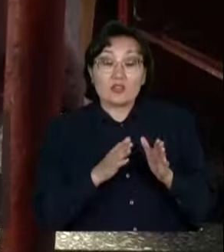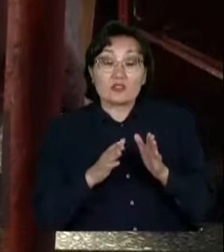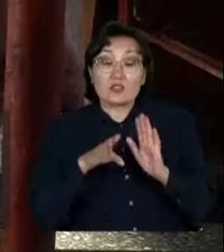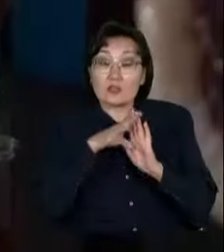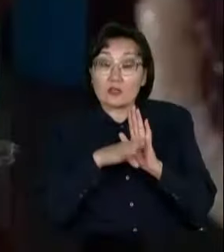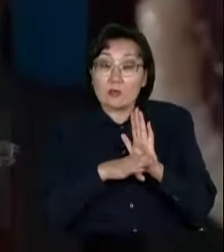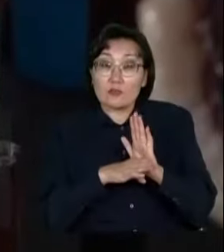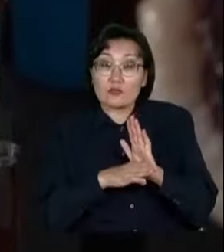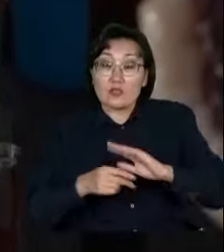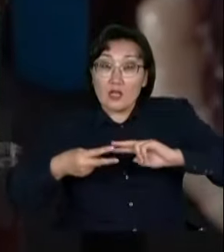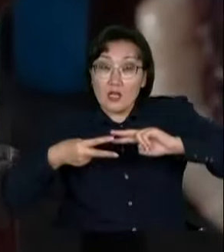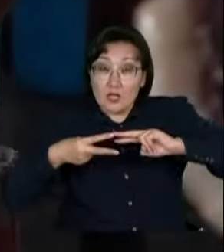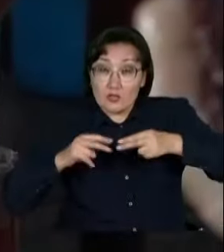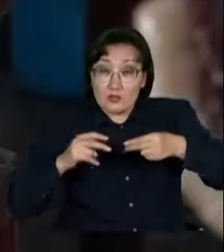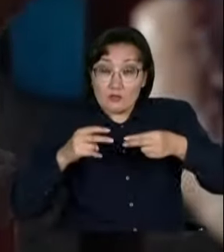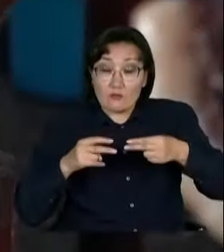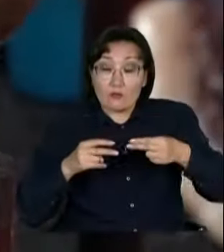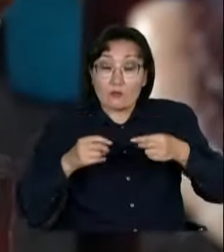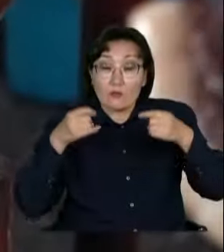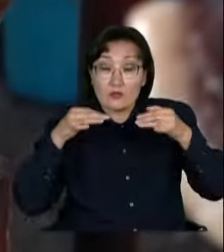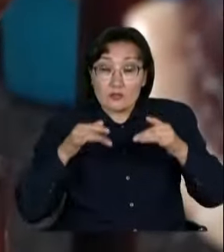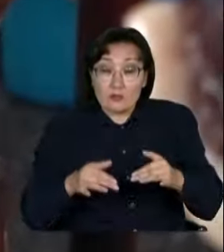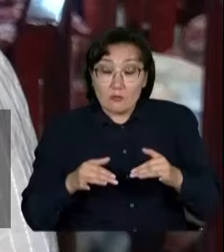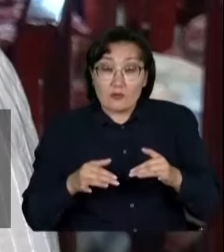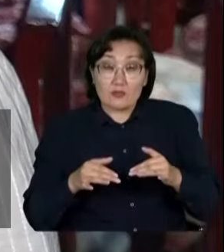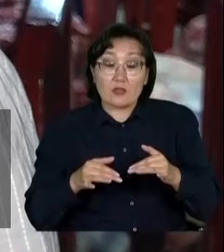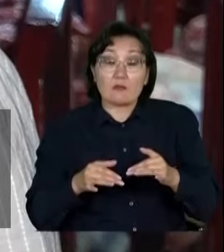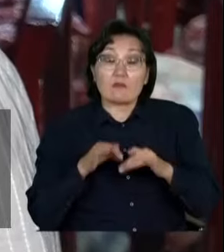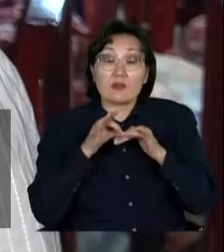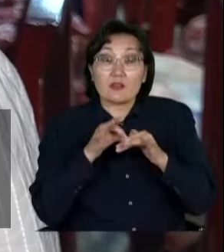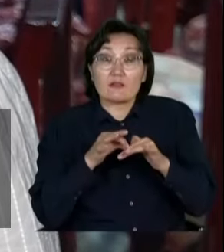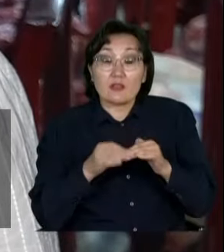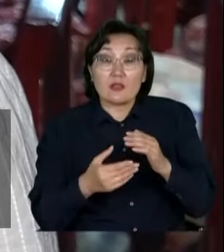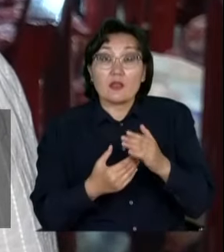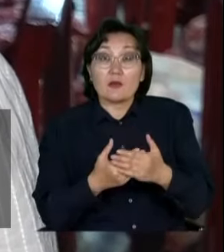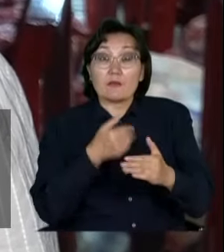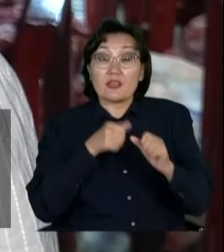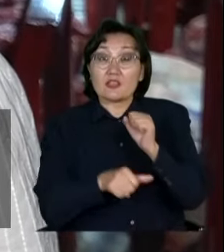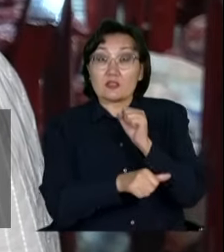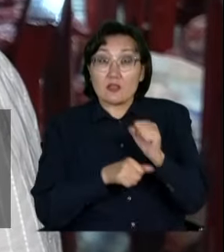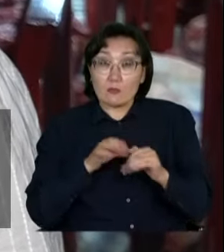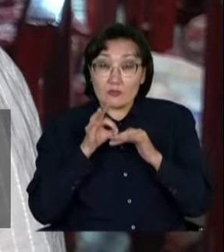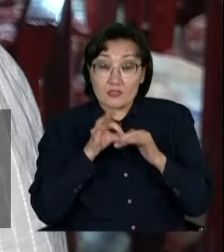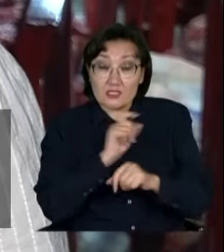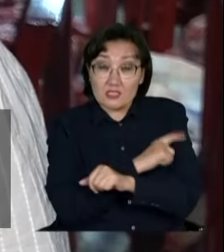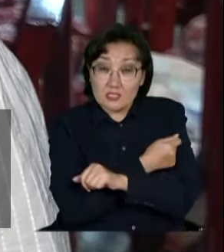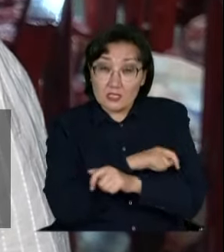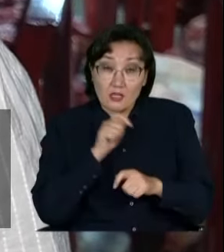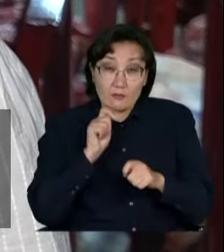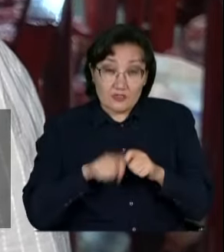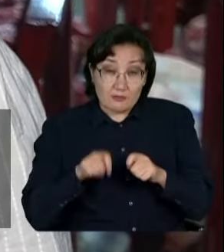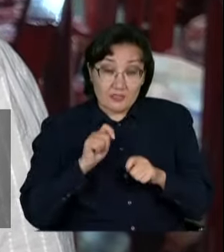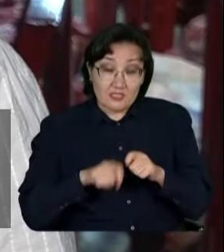оцифровывает процесс проведения предубойного осмотра и проведения ветеринарно-санитарной